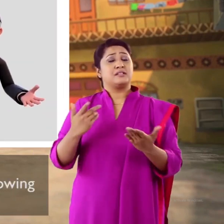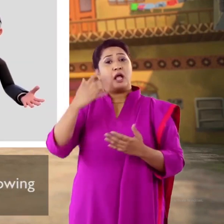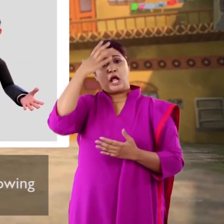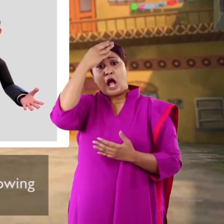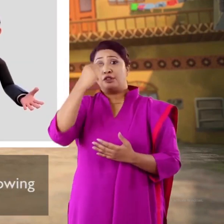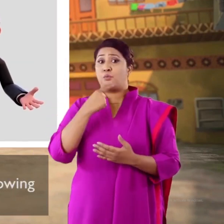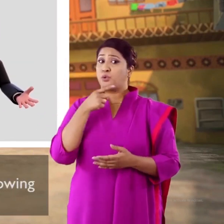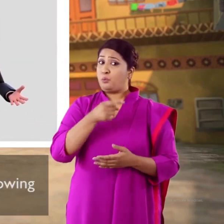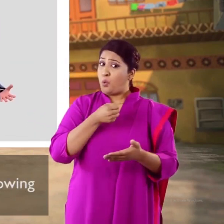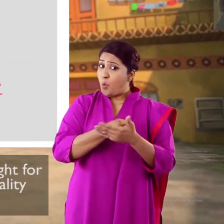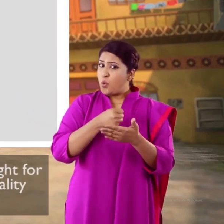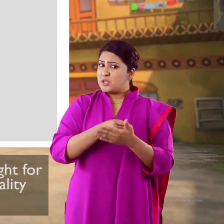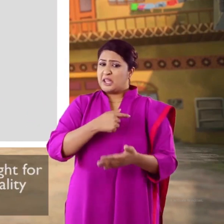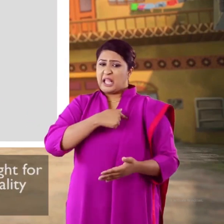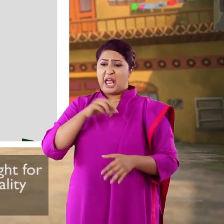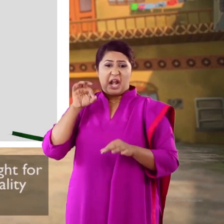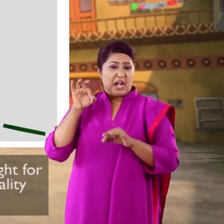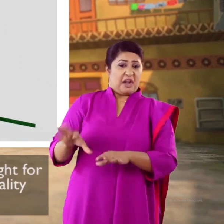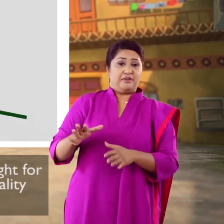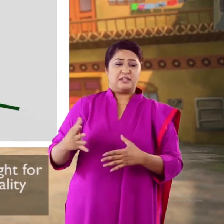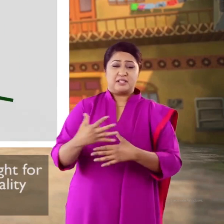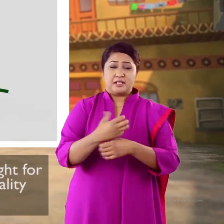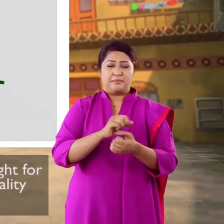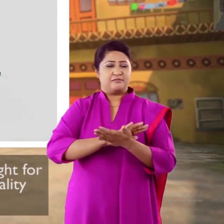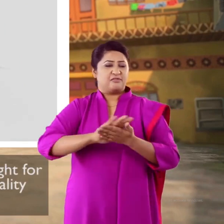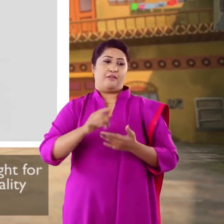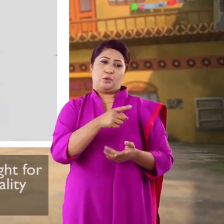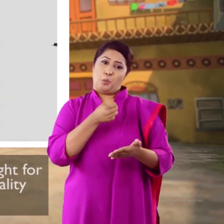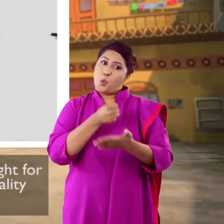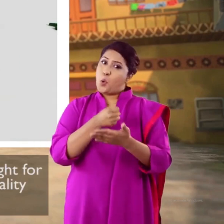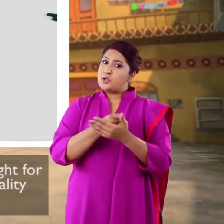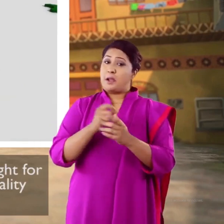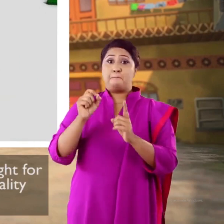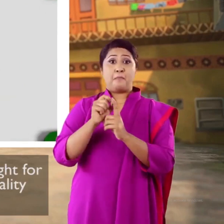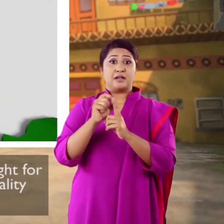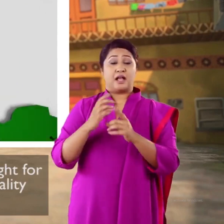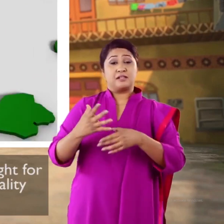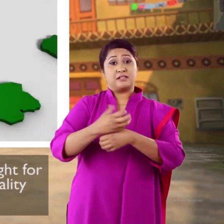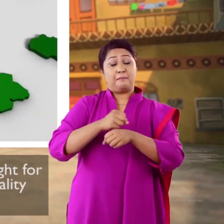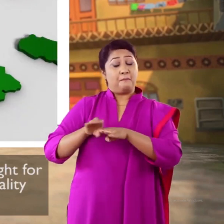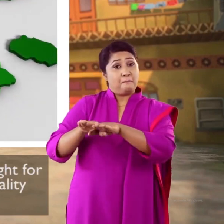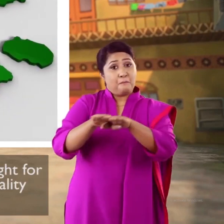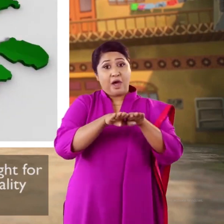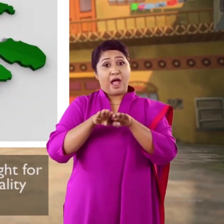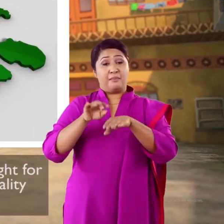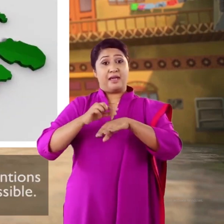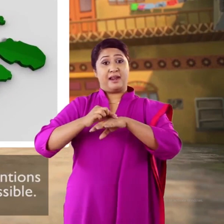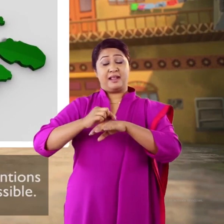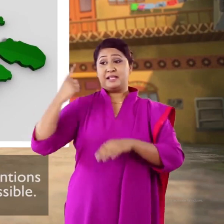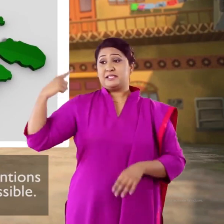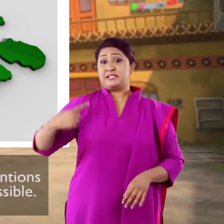को खत्म कर सकती हो ज़ैनब। तुम्हें खुद अपने मुल्क में इंसाफ और इंसानी बराबरी की हिफाजत करनी